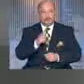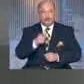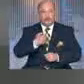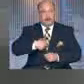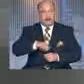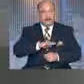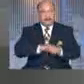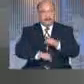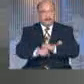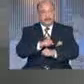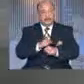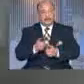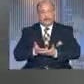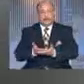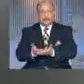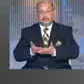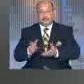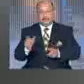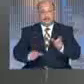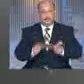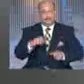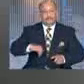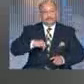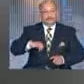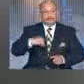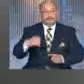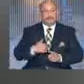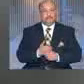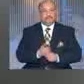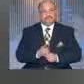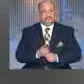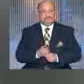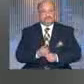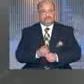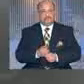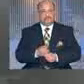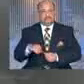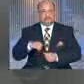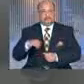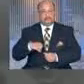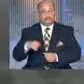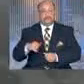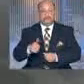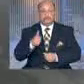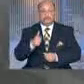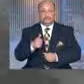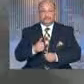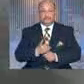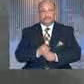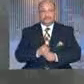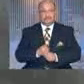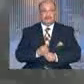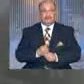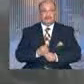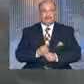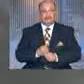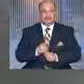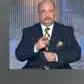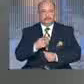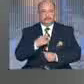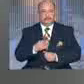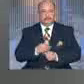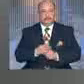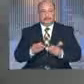عزم ورانا ماناش مؤخرين كونا باش نخدموا الجمعيه بكل ما فينا من قوه وكل ما فينا من محبه للجمعيه هذه.